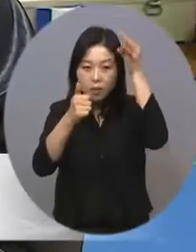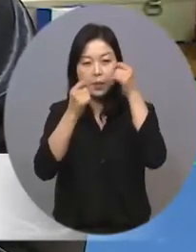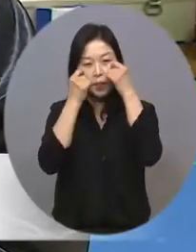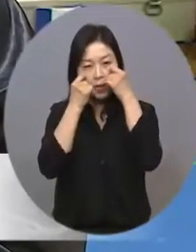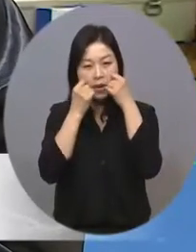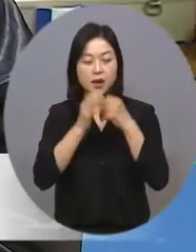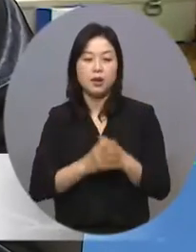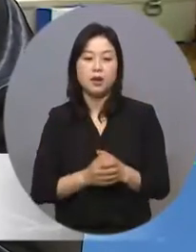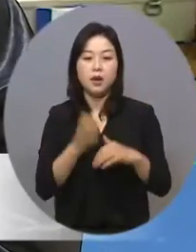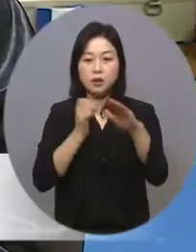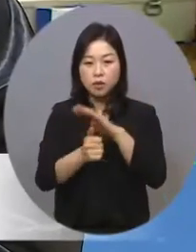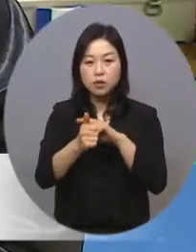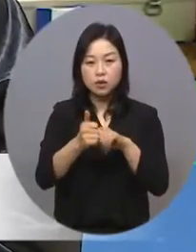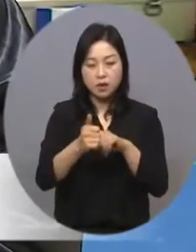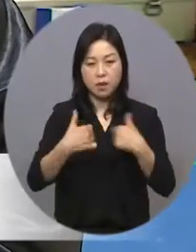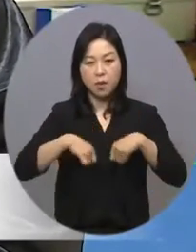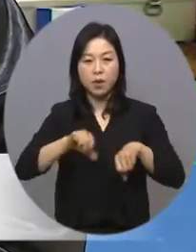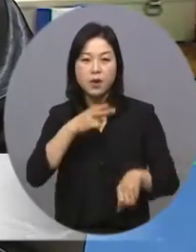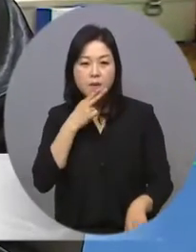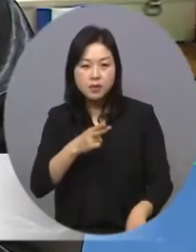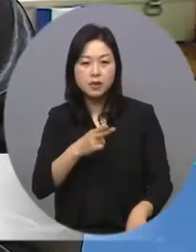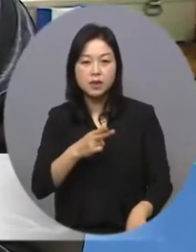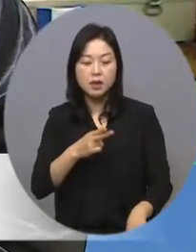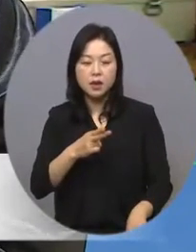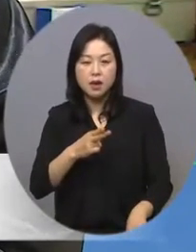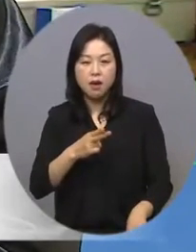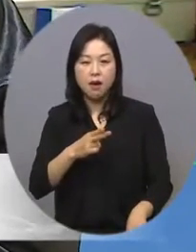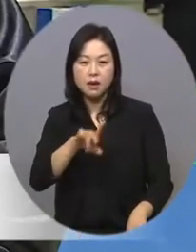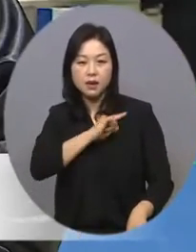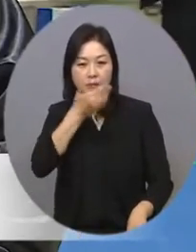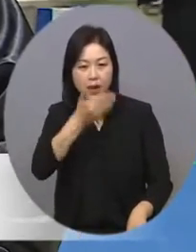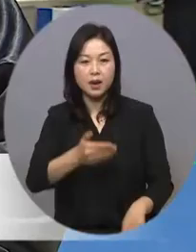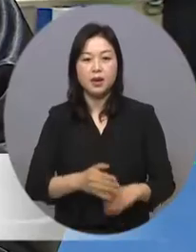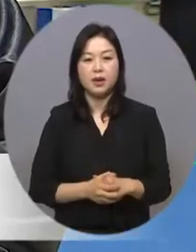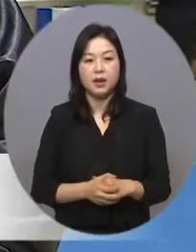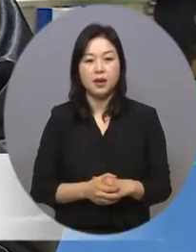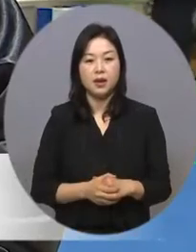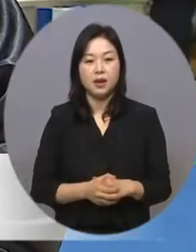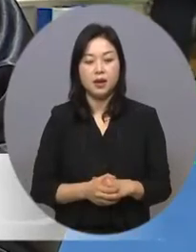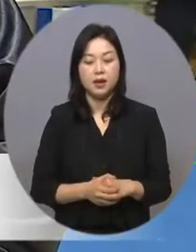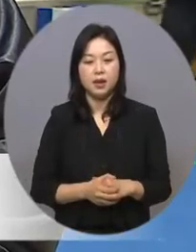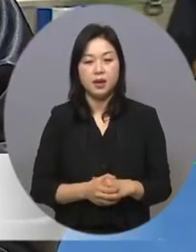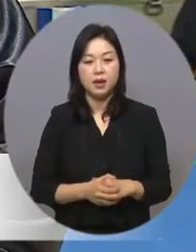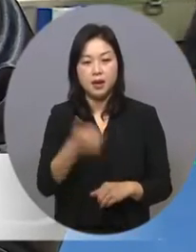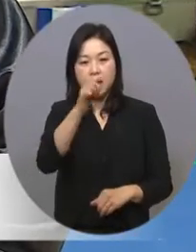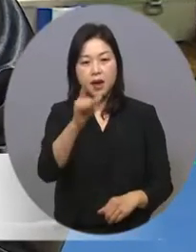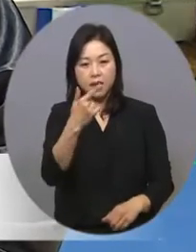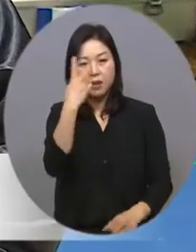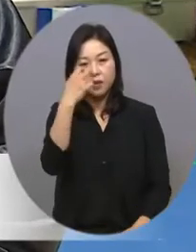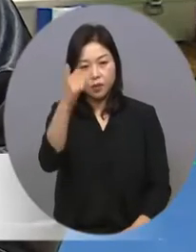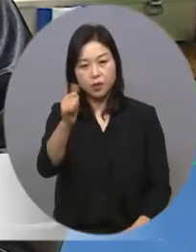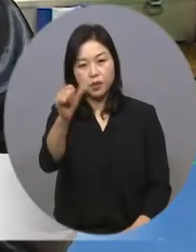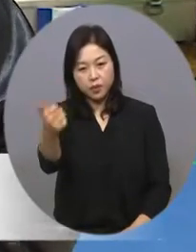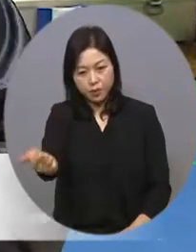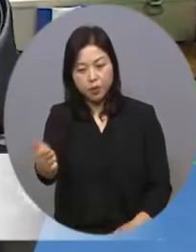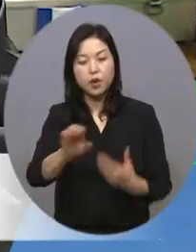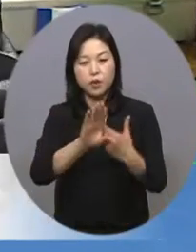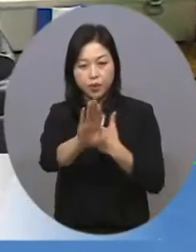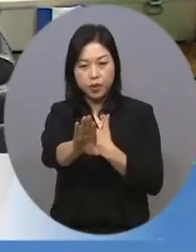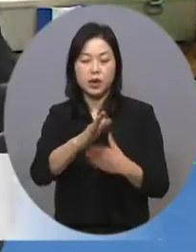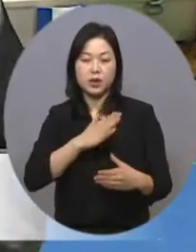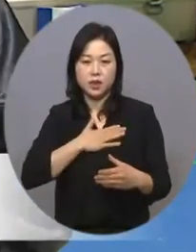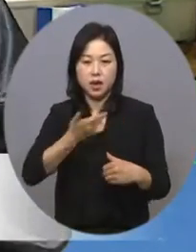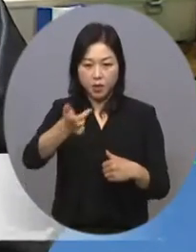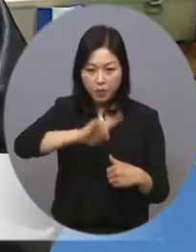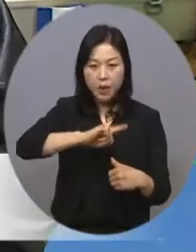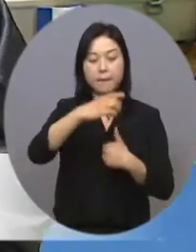선수들이 정말 끝까지 포기하지 않아줘갖고 오늘 이런 결과가 나왔습니다. 어쨌든 감독님 떠나고 나서 제가 2연속 이렇게